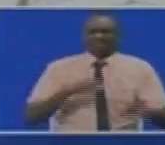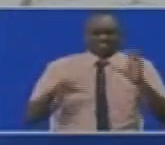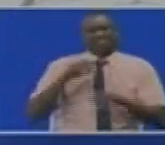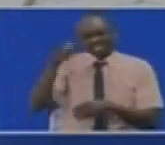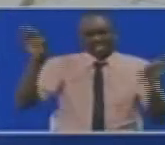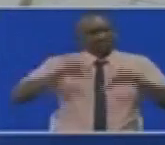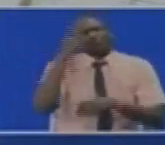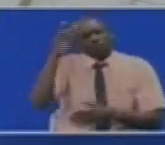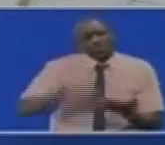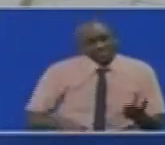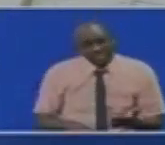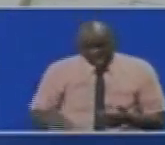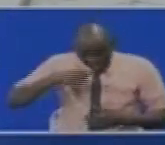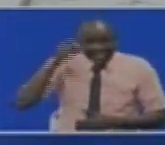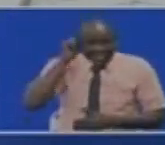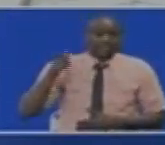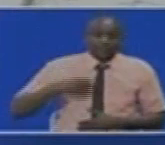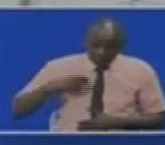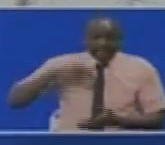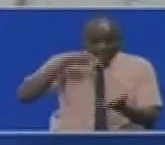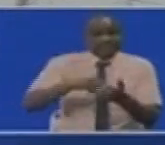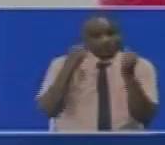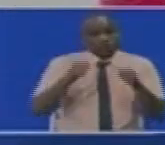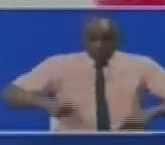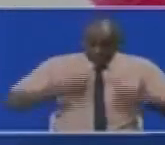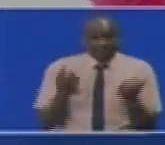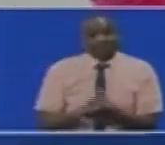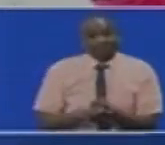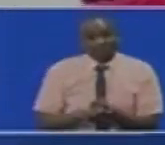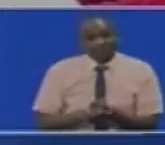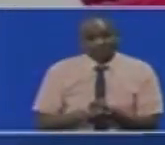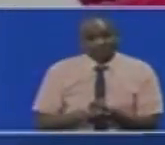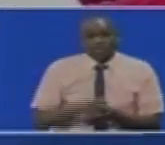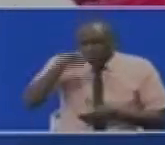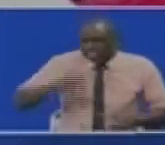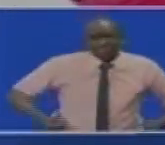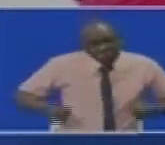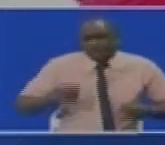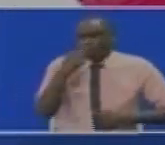Valley. Sisi wa Kalenjin tunaweza kusimama peke yetu na tume. Hukubeba Moi?